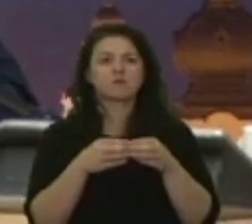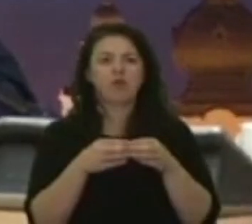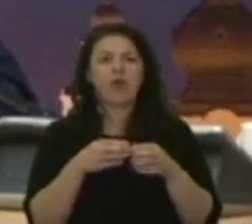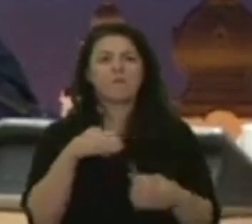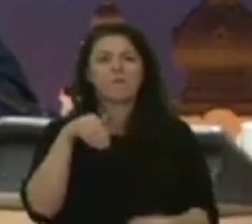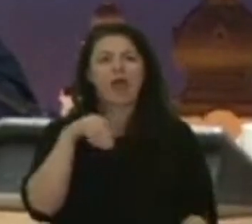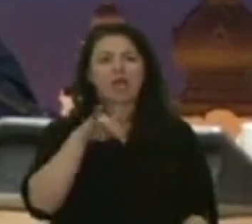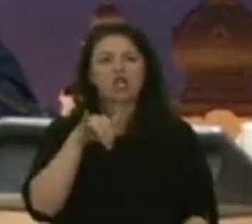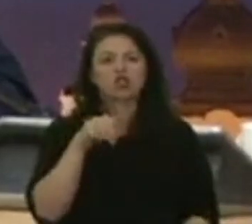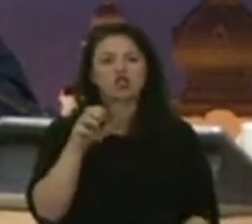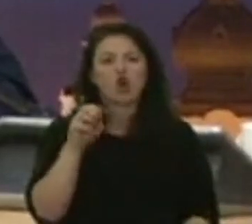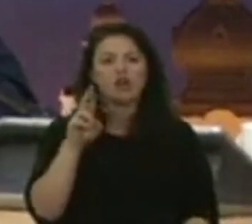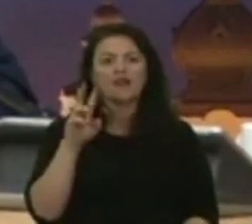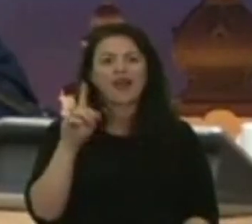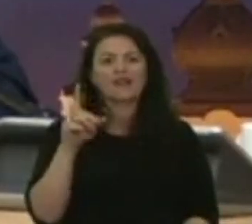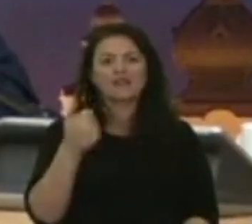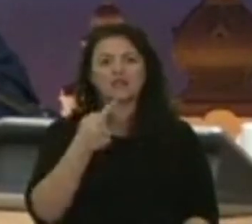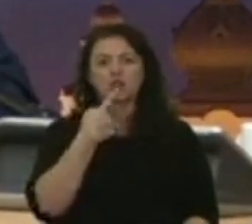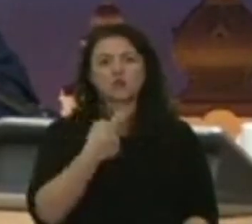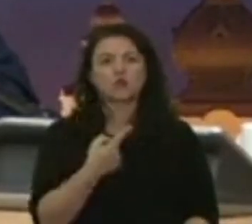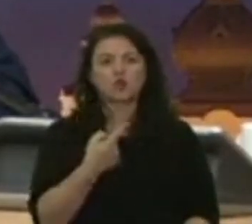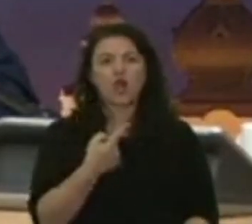Michael Jordan zicea odată,